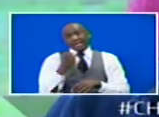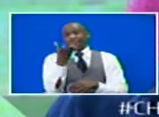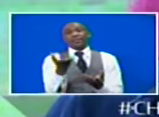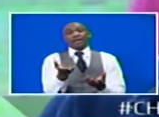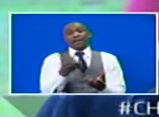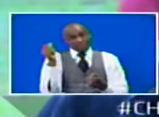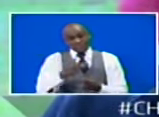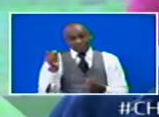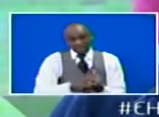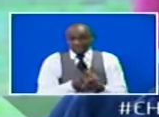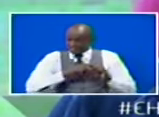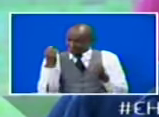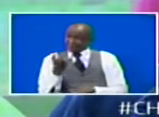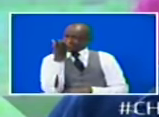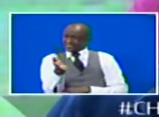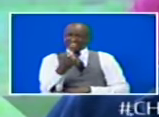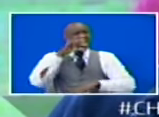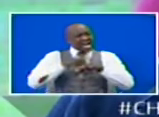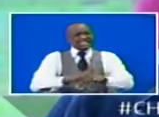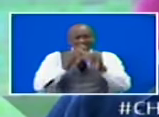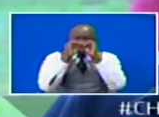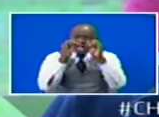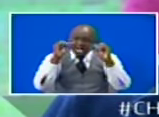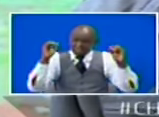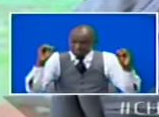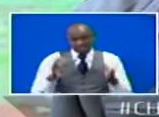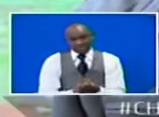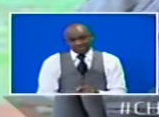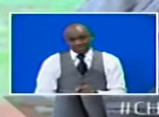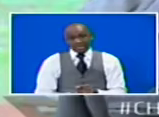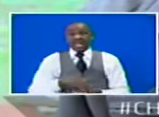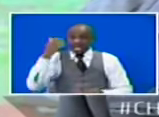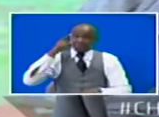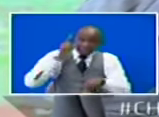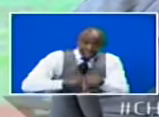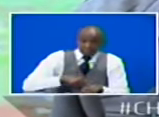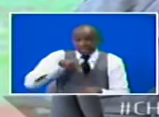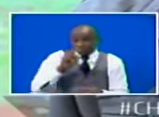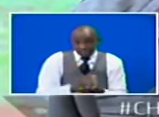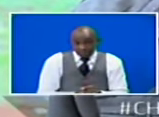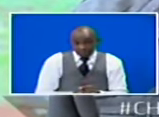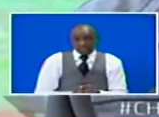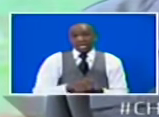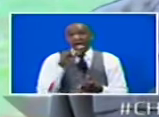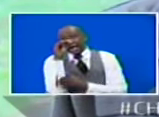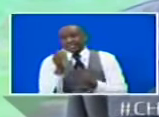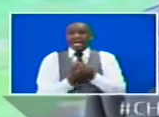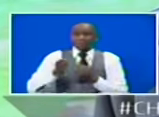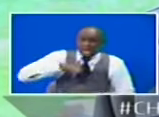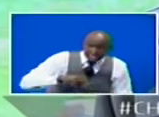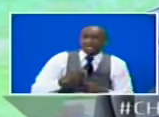mwezi, lakini kwa familia hii hawajaweza kupata chochote. Kila wakati anatupikia mtuombe,